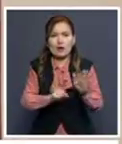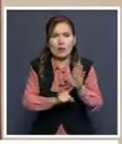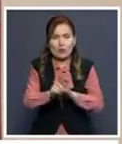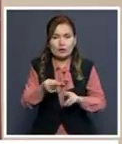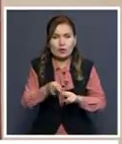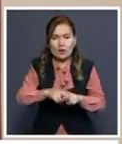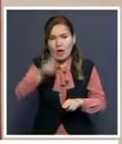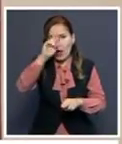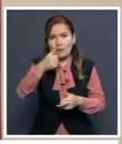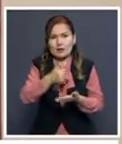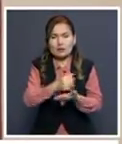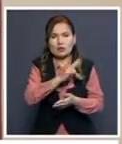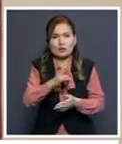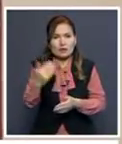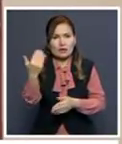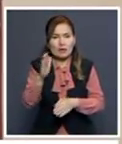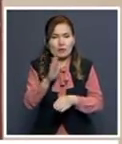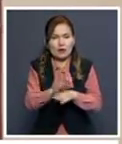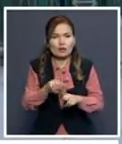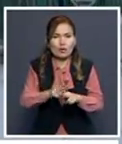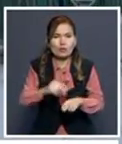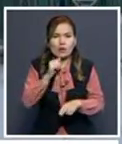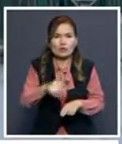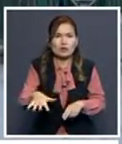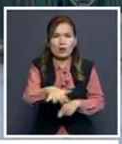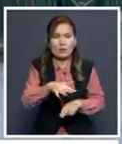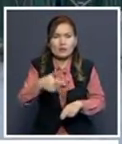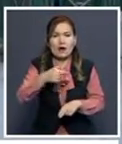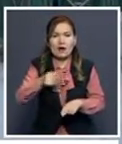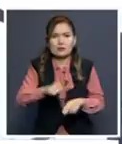бәрі президенттің 5 әлеуметтік бастамасы аясында жүзеге асырылуда.